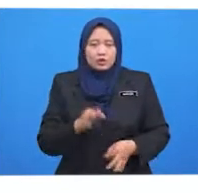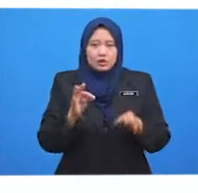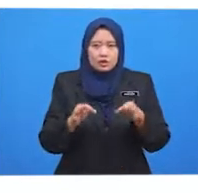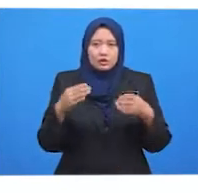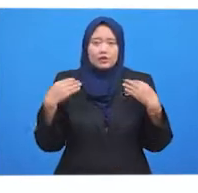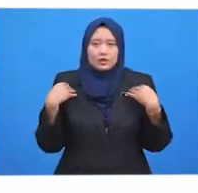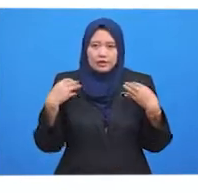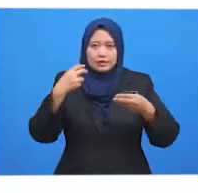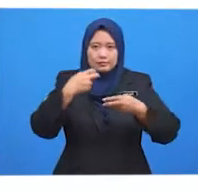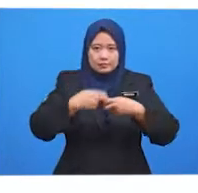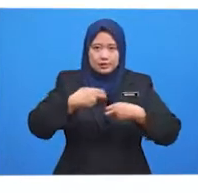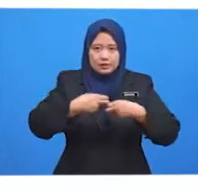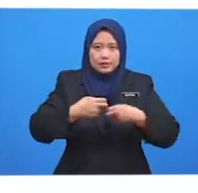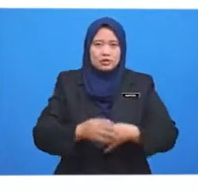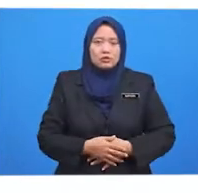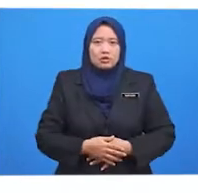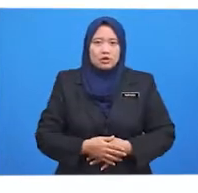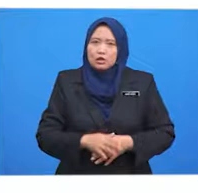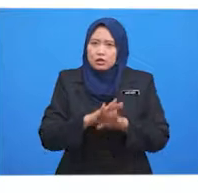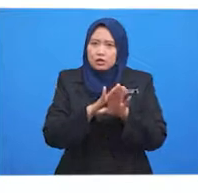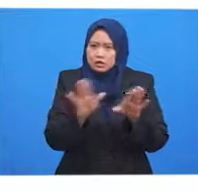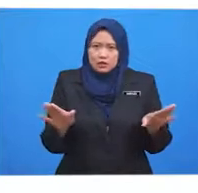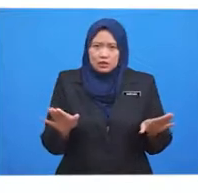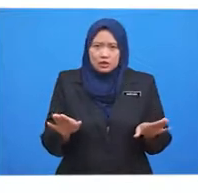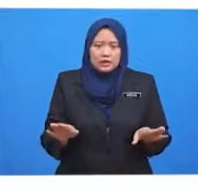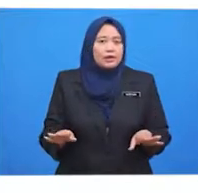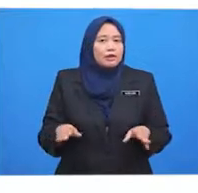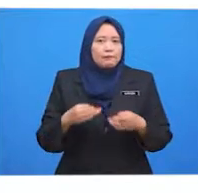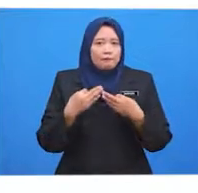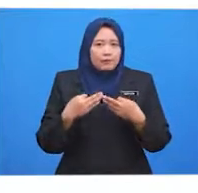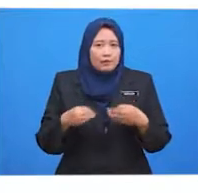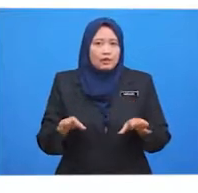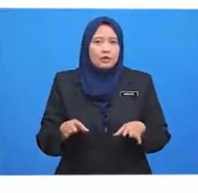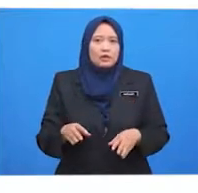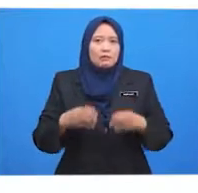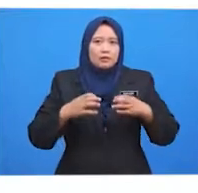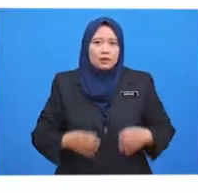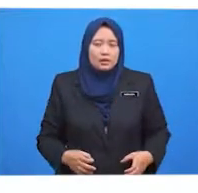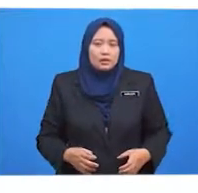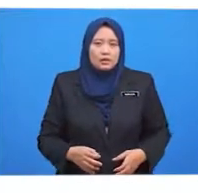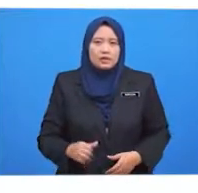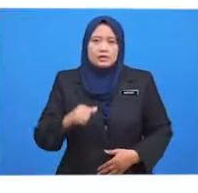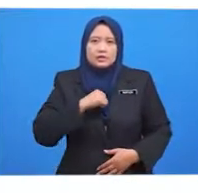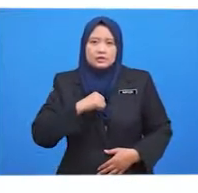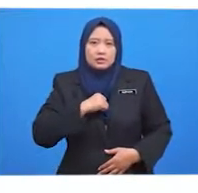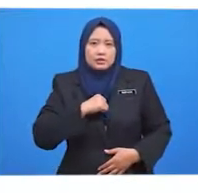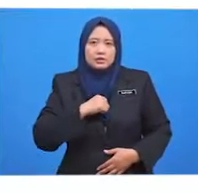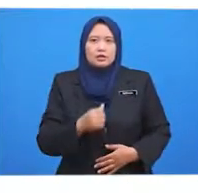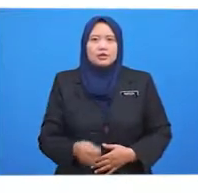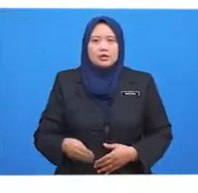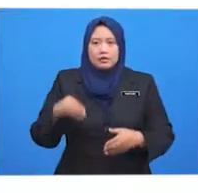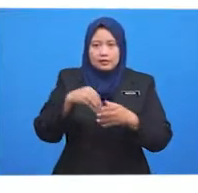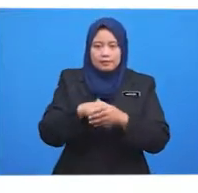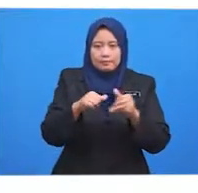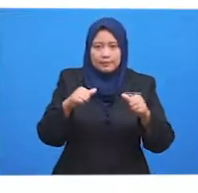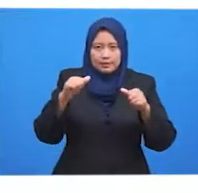6. Jangan biarkan pelanggan bersendirian di bawah alat-alat elektrik. 7. Semua alat